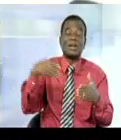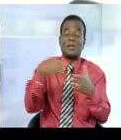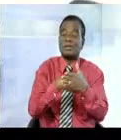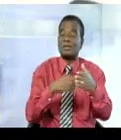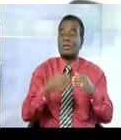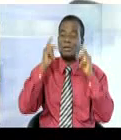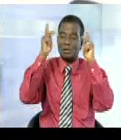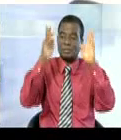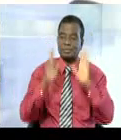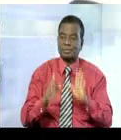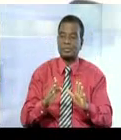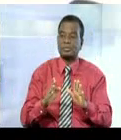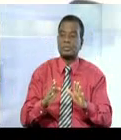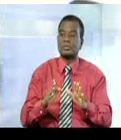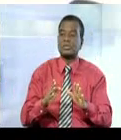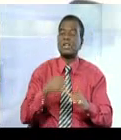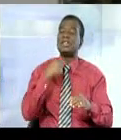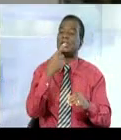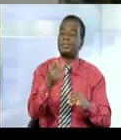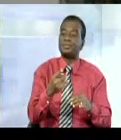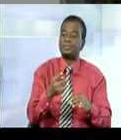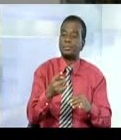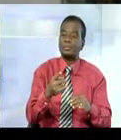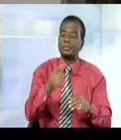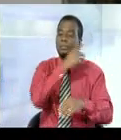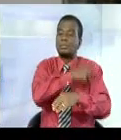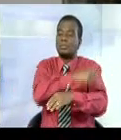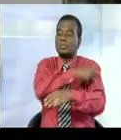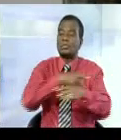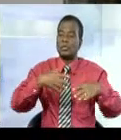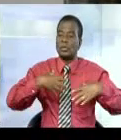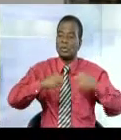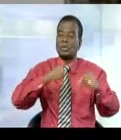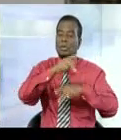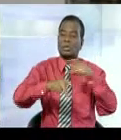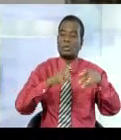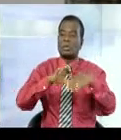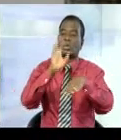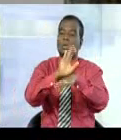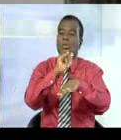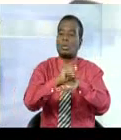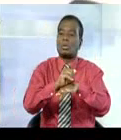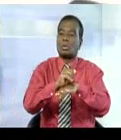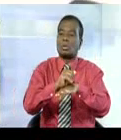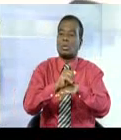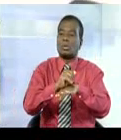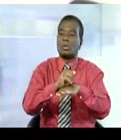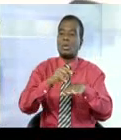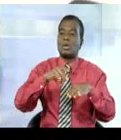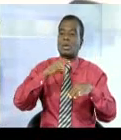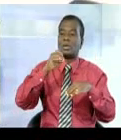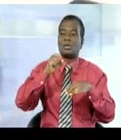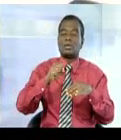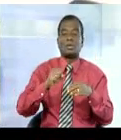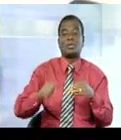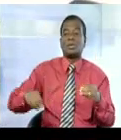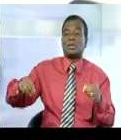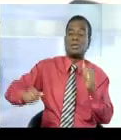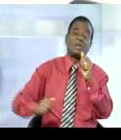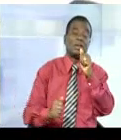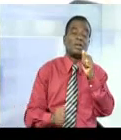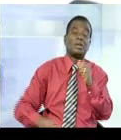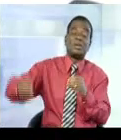le professeur Yapi Ange Désiré indique. La pharmacie de la santé publique de Côte d'Ivoire n'excédait pas 13 milliards de